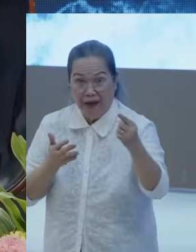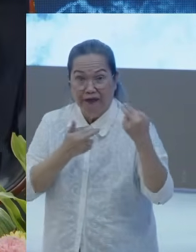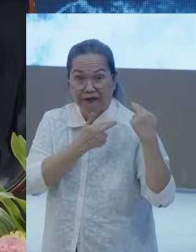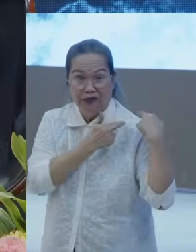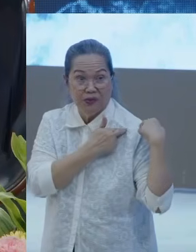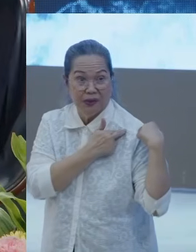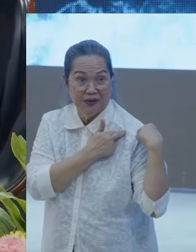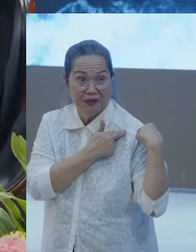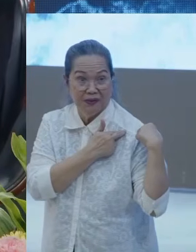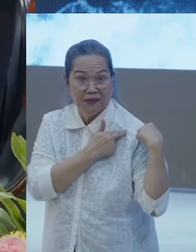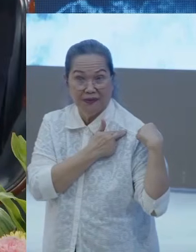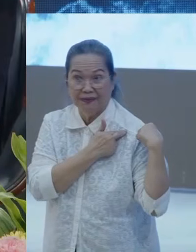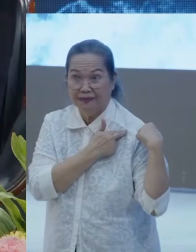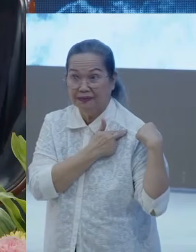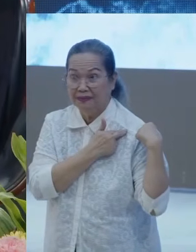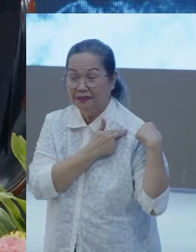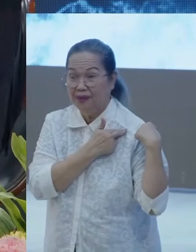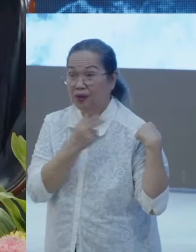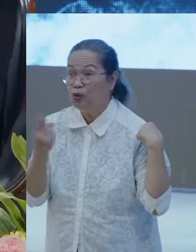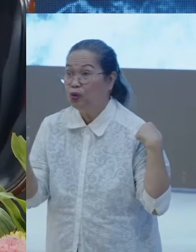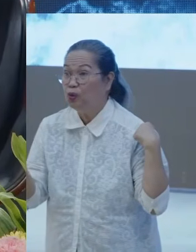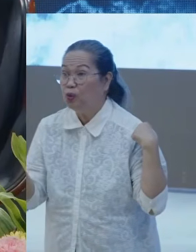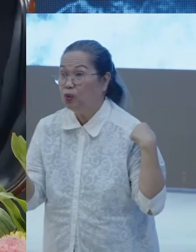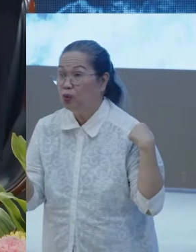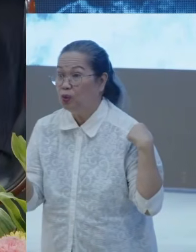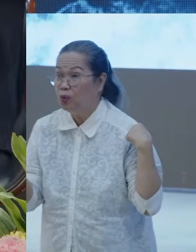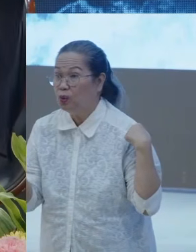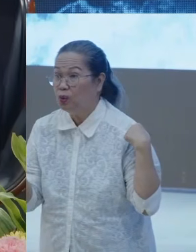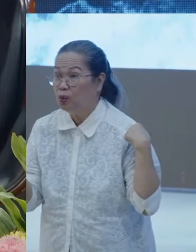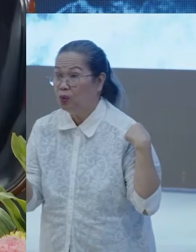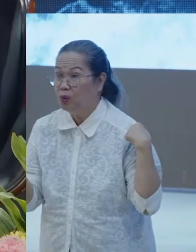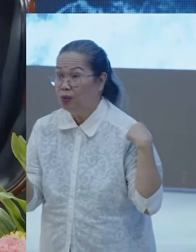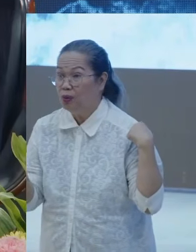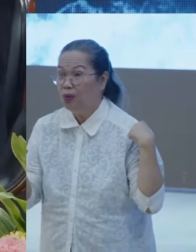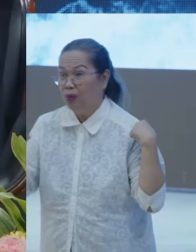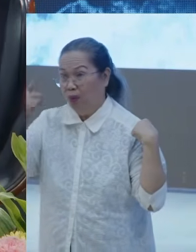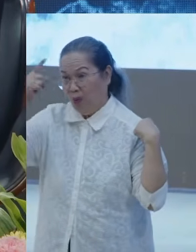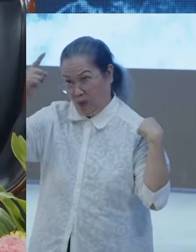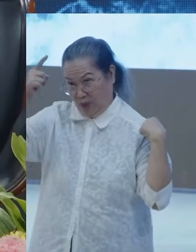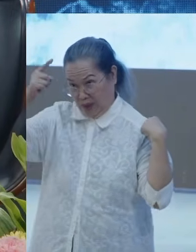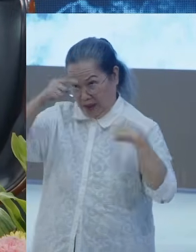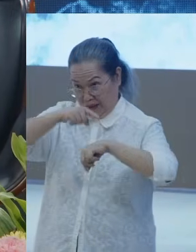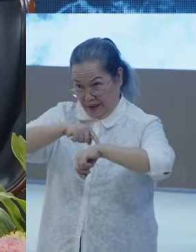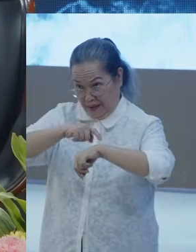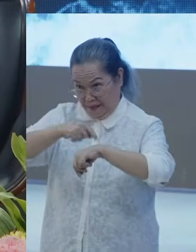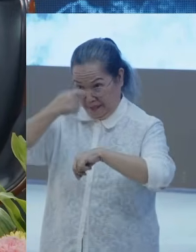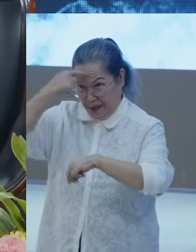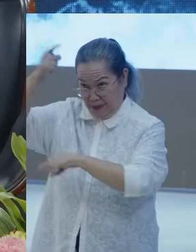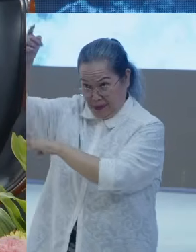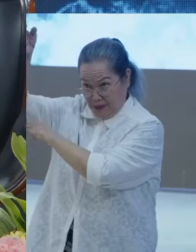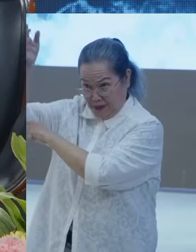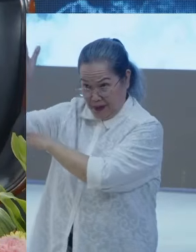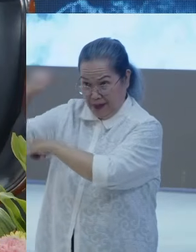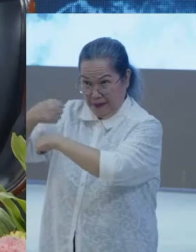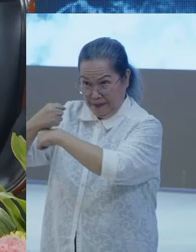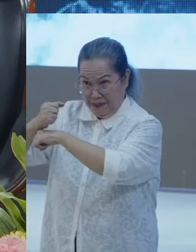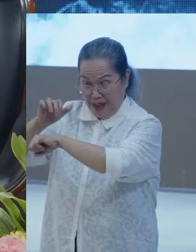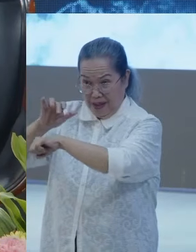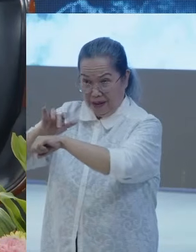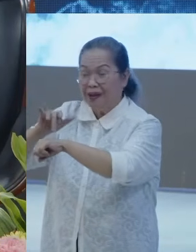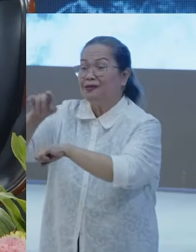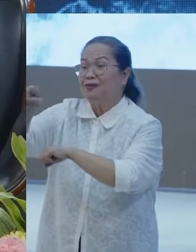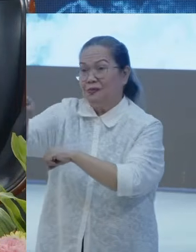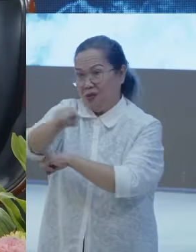responsibilidad. No? Isang asset po yun, isang blessing po yun, sapagkat yun ay ginawa ng Panginoon upang kayo ay